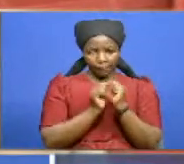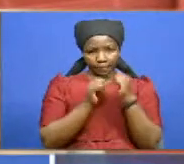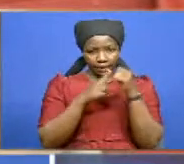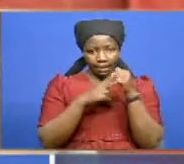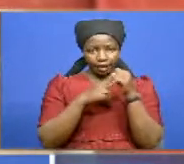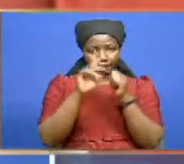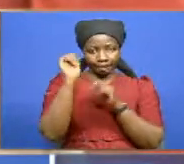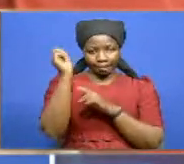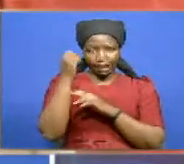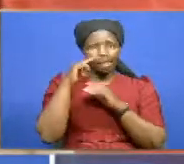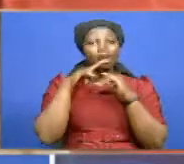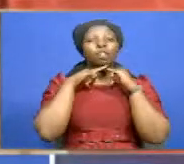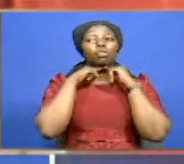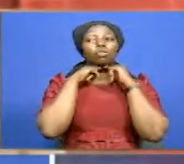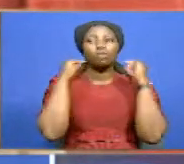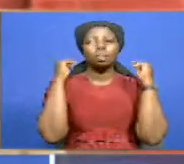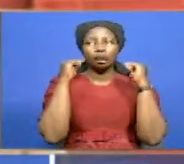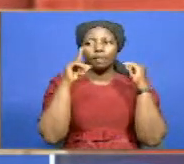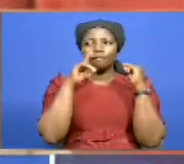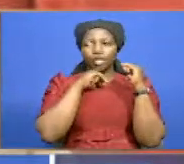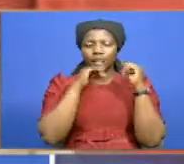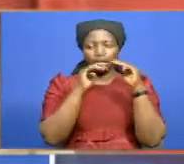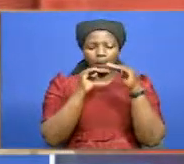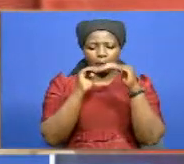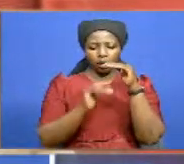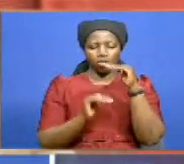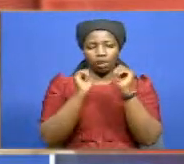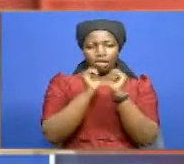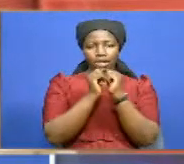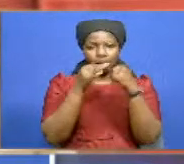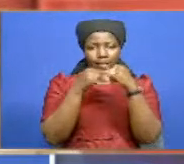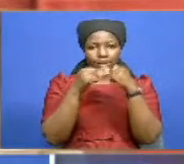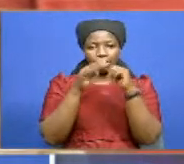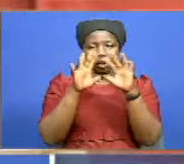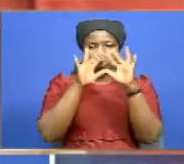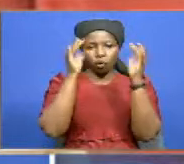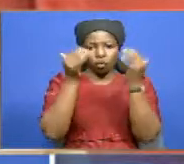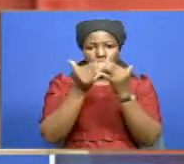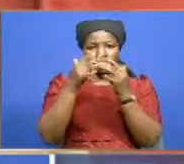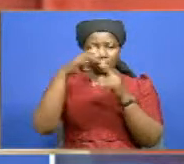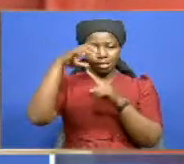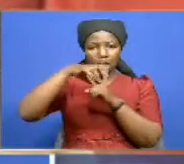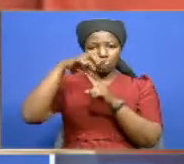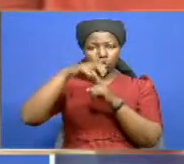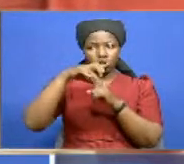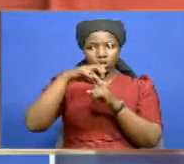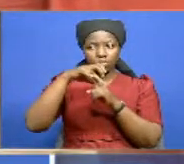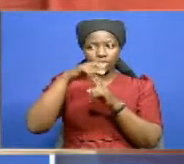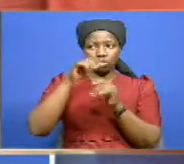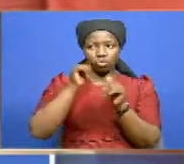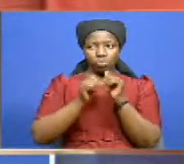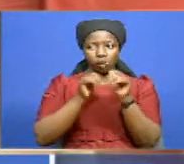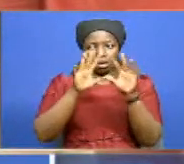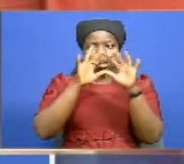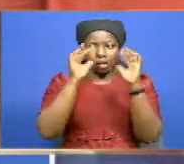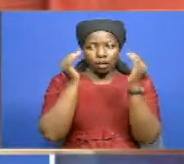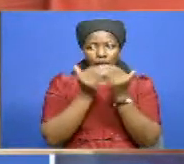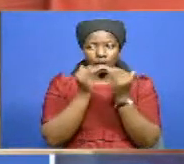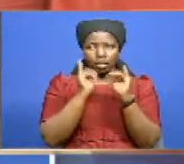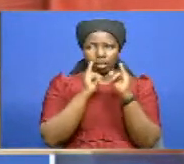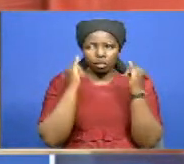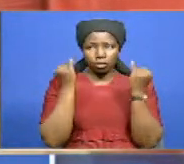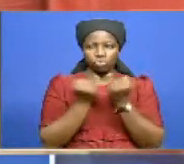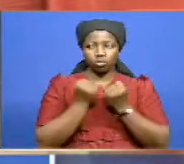In 2017, Kenya hosted under 18 World Championship, which are the world body of